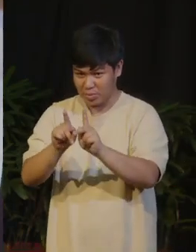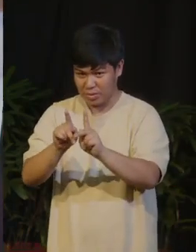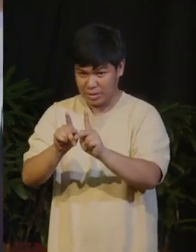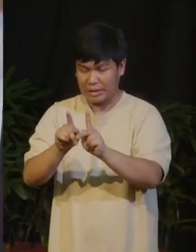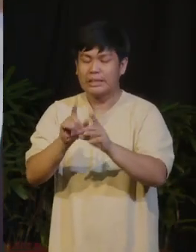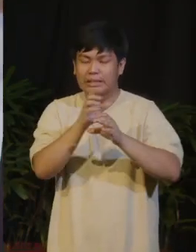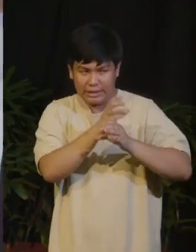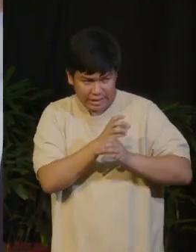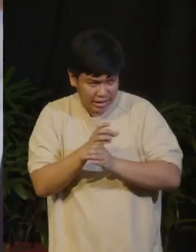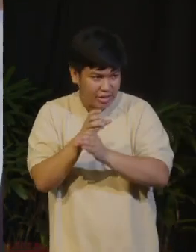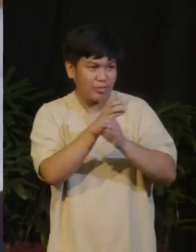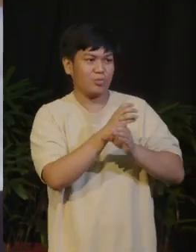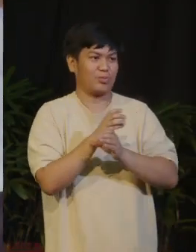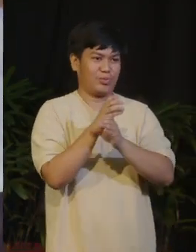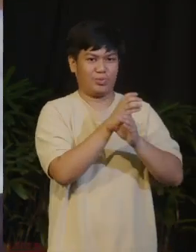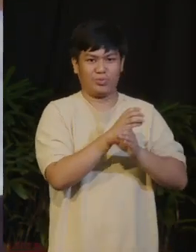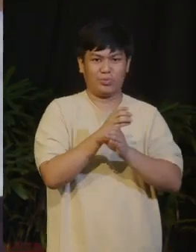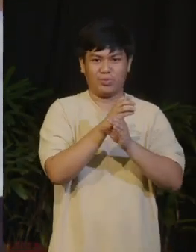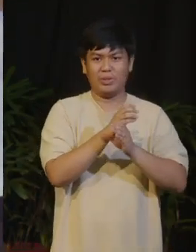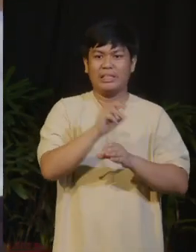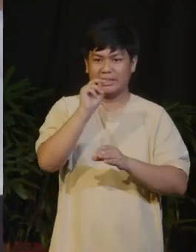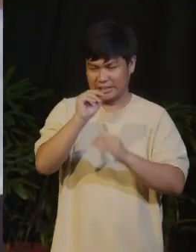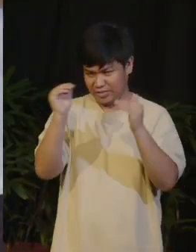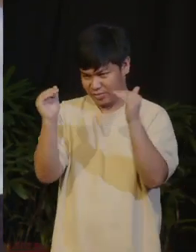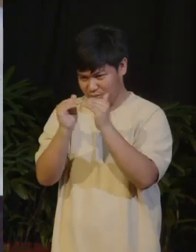maging tapat tayo at maging sapat.